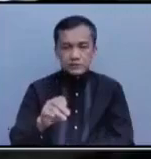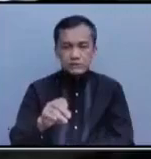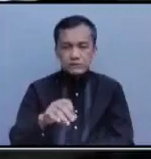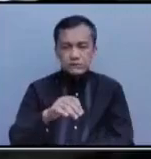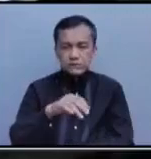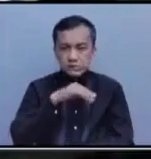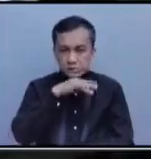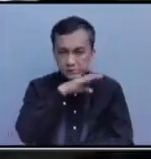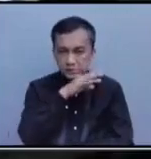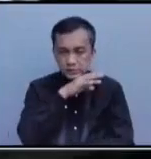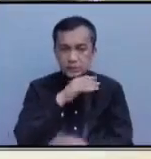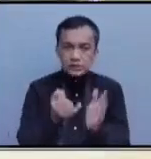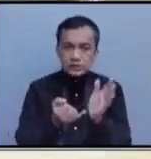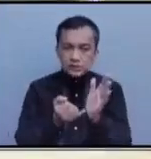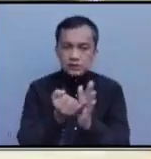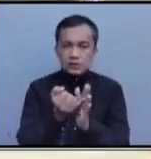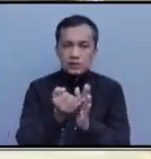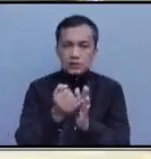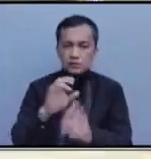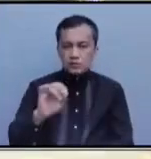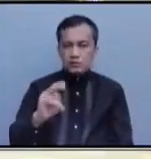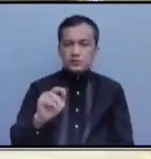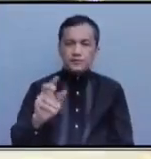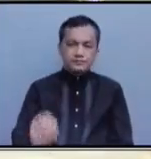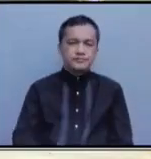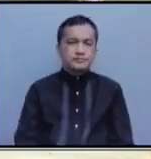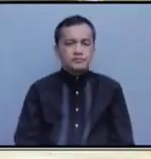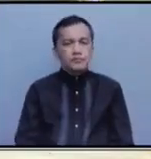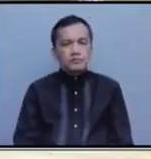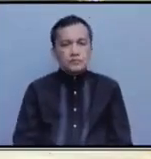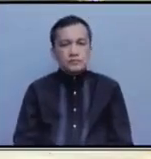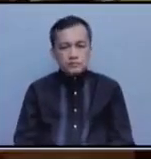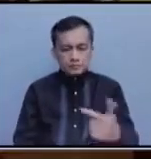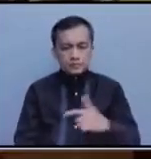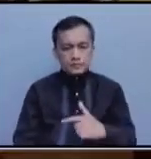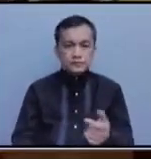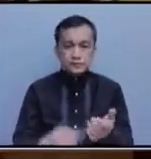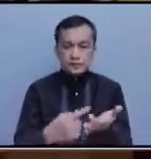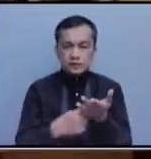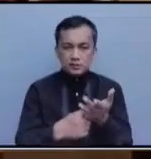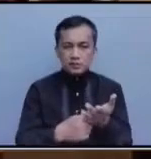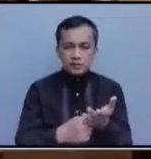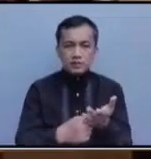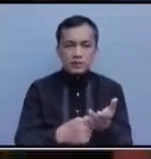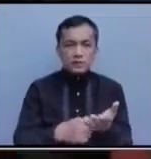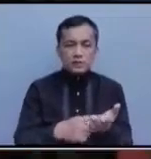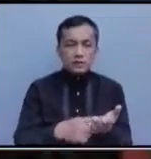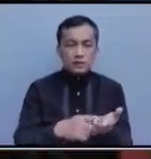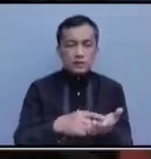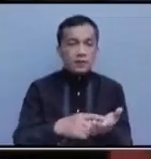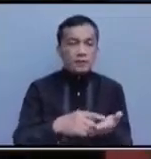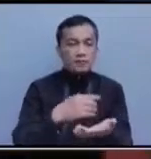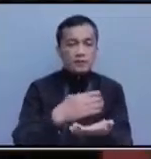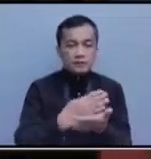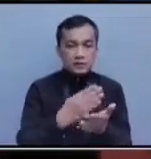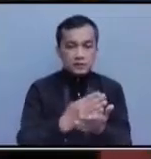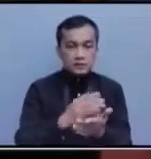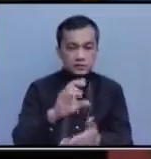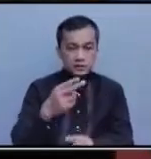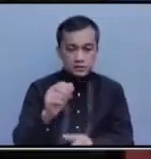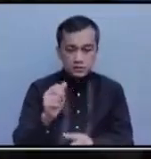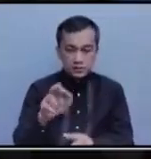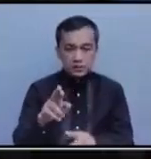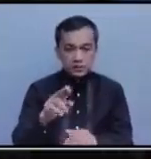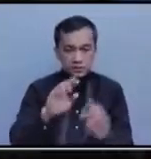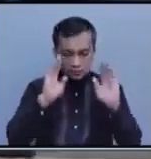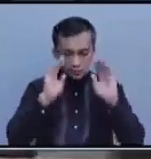integrity of the ombudsman. Sa pagtalakay naman ng pondo ng Commission on Human Rights, sumentro ang diskusyon sa mga issue ukol sa mga